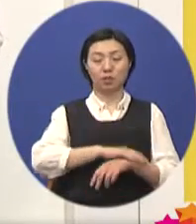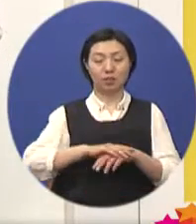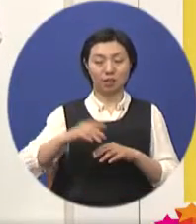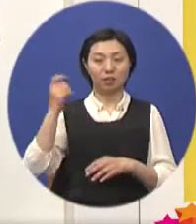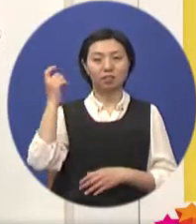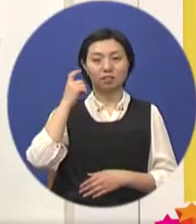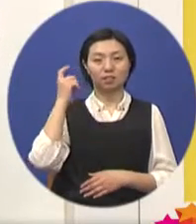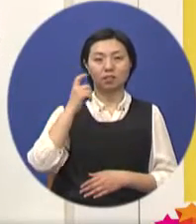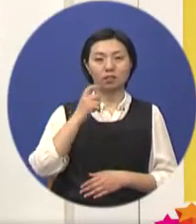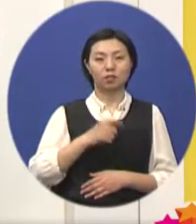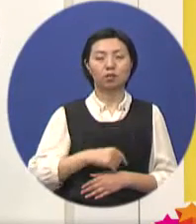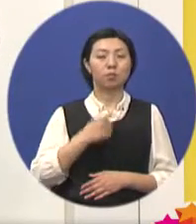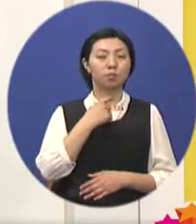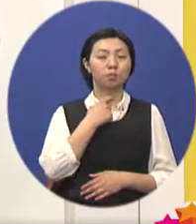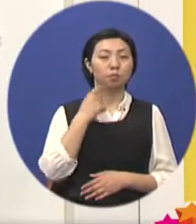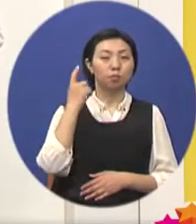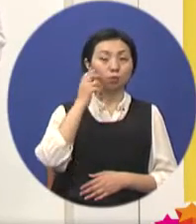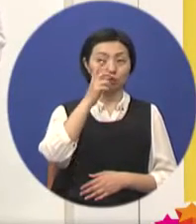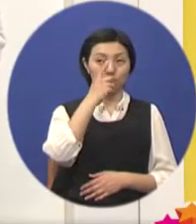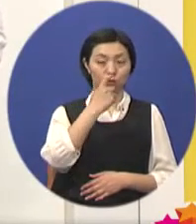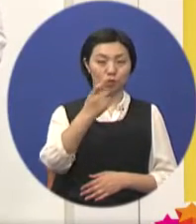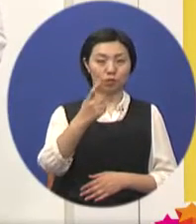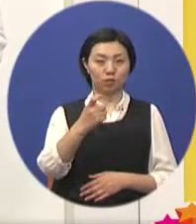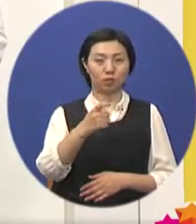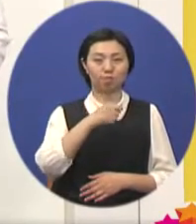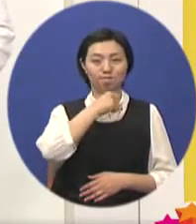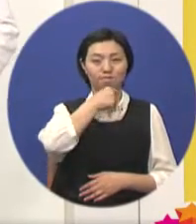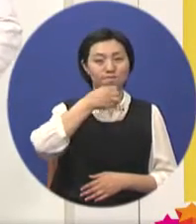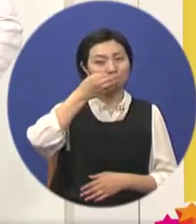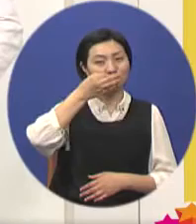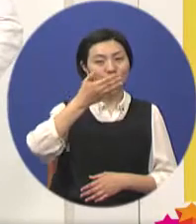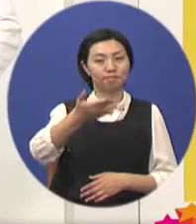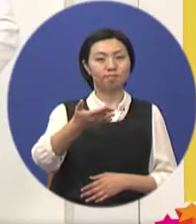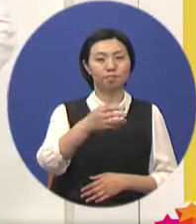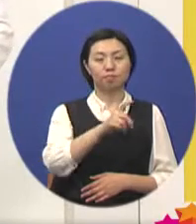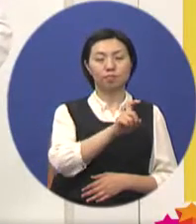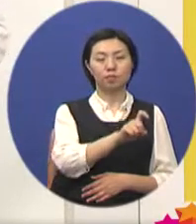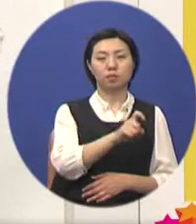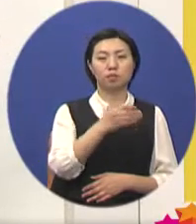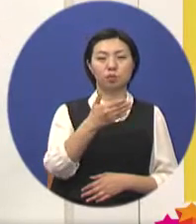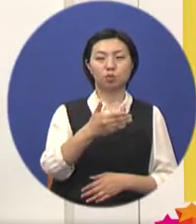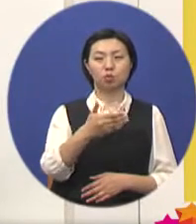소리 진짜 멋지게 잘 불러주셨습니다. 점수 네. 볼게요. 10점, 9점, 9점 보너스